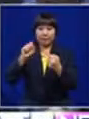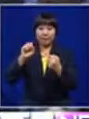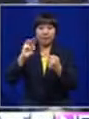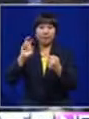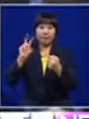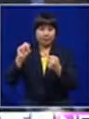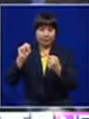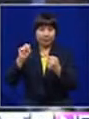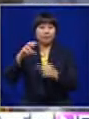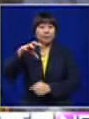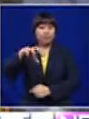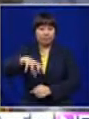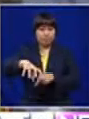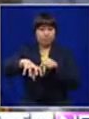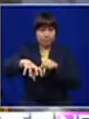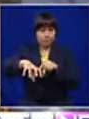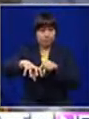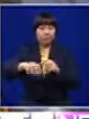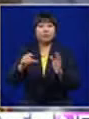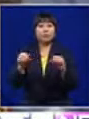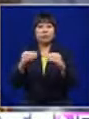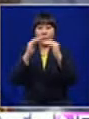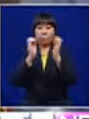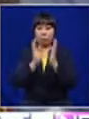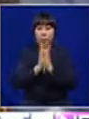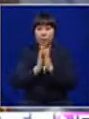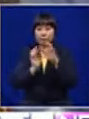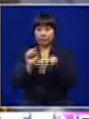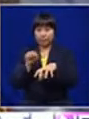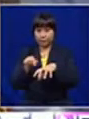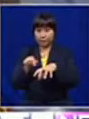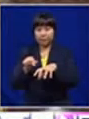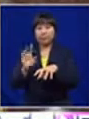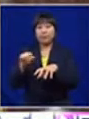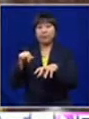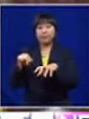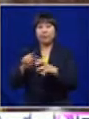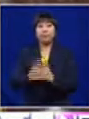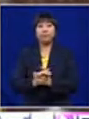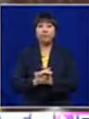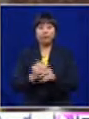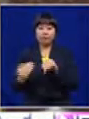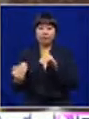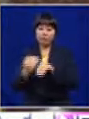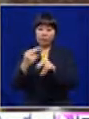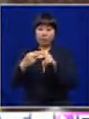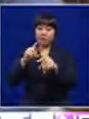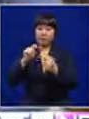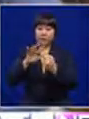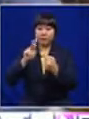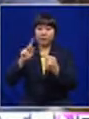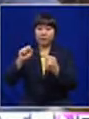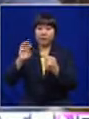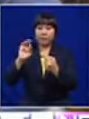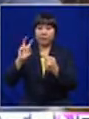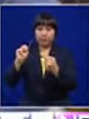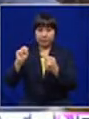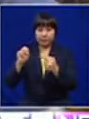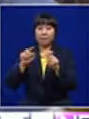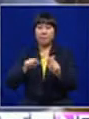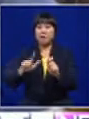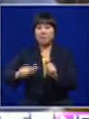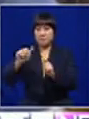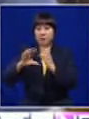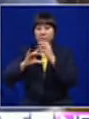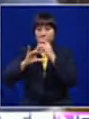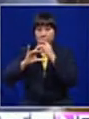ชานุสาวรีย์ใต้ต้นสะตือบริเวณวัดลุ่มมหาชัยชุมพลพระอารามหลวงถนนตากสินมหาราชตำบลท่าประดู่อำเภอเมืองระ